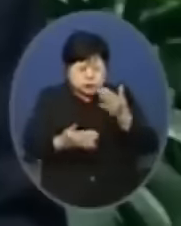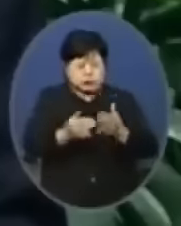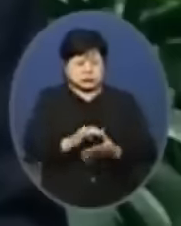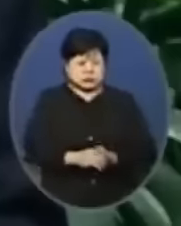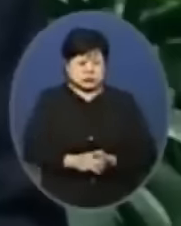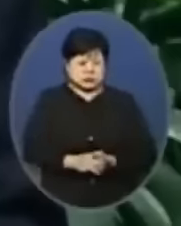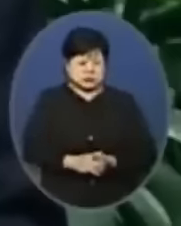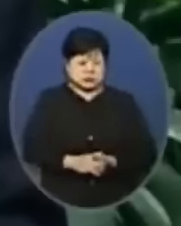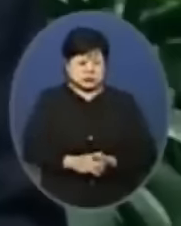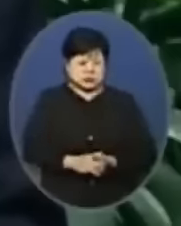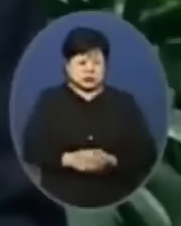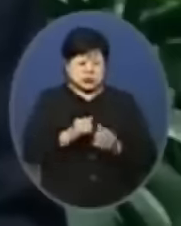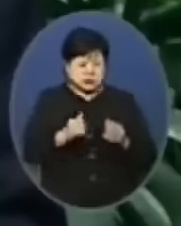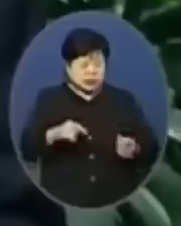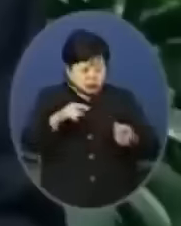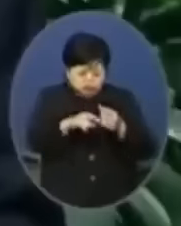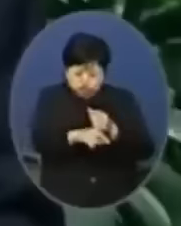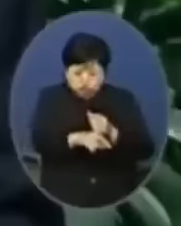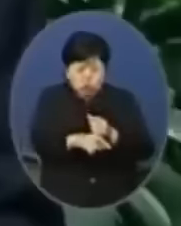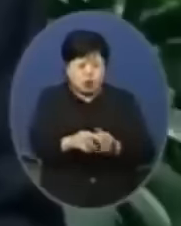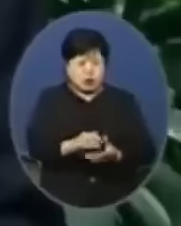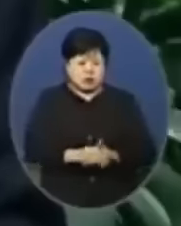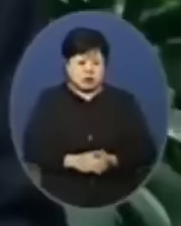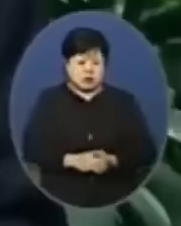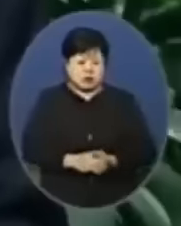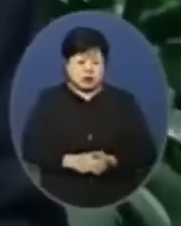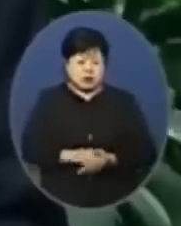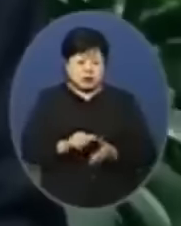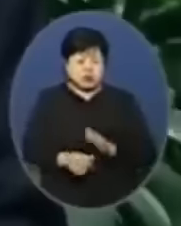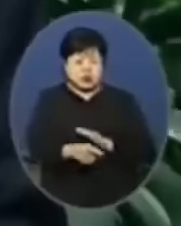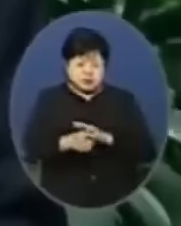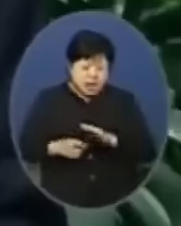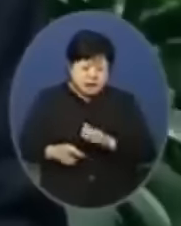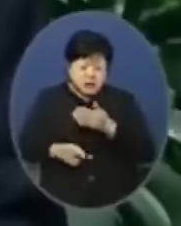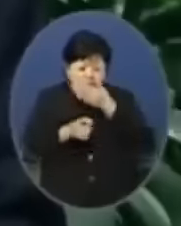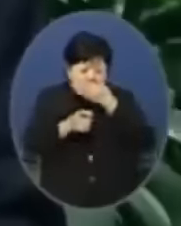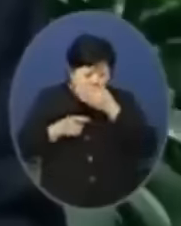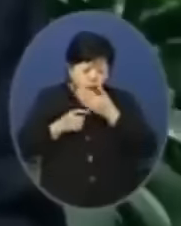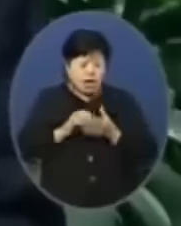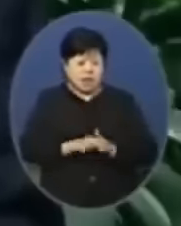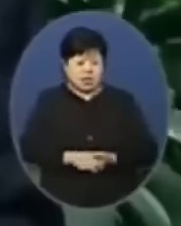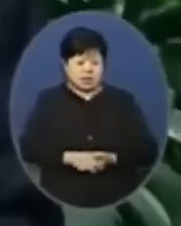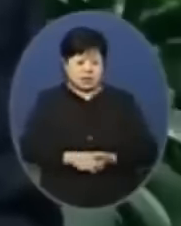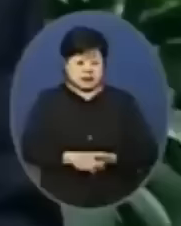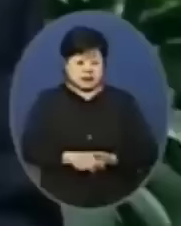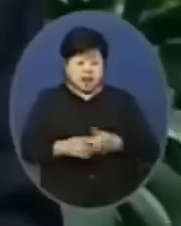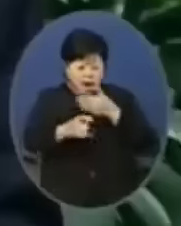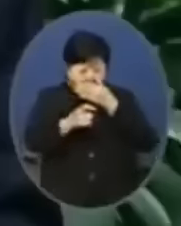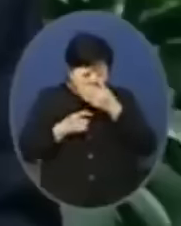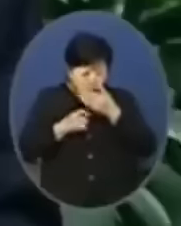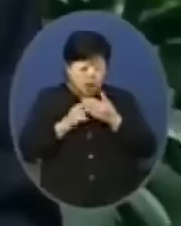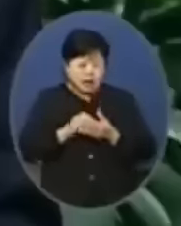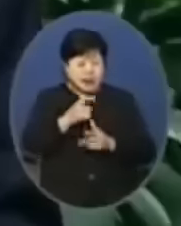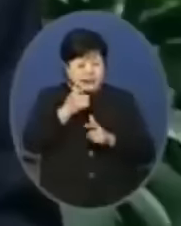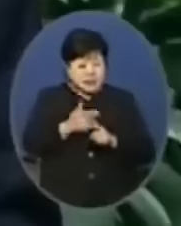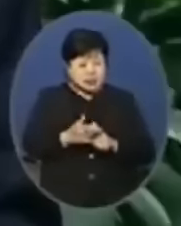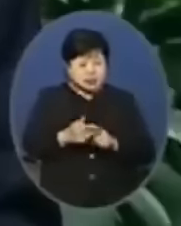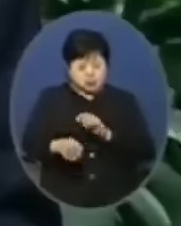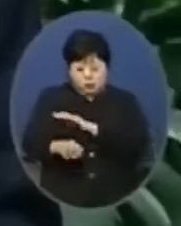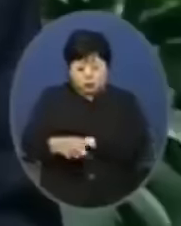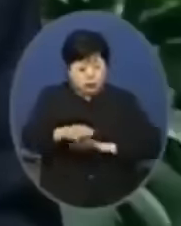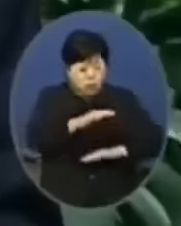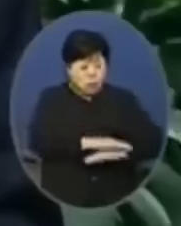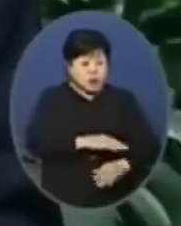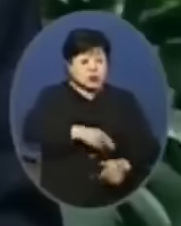불을 내고 사람을 죽이고 물건을 빼앗은 강도였었습니다. 그 강도가 예수님이 오른쪽